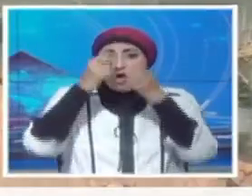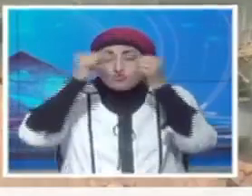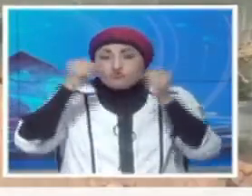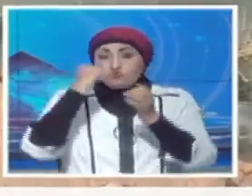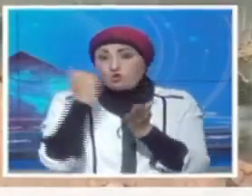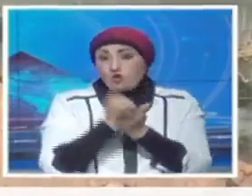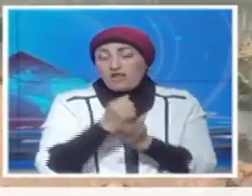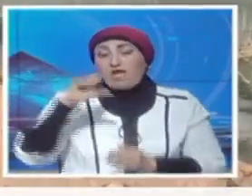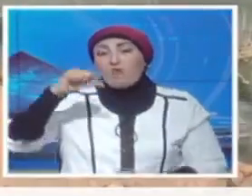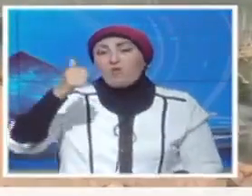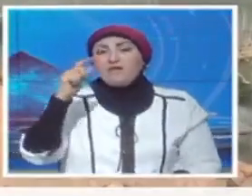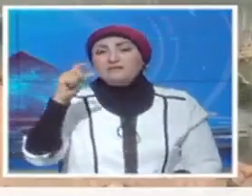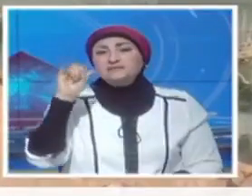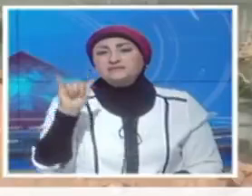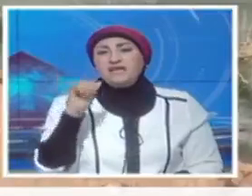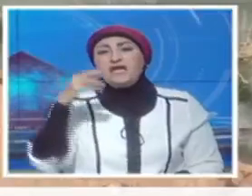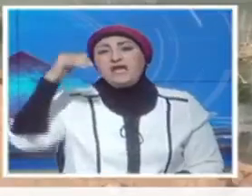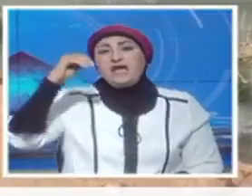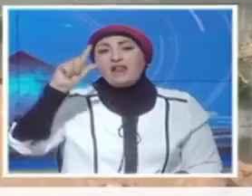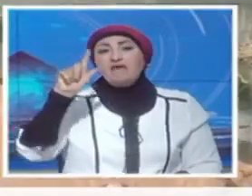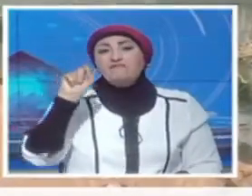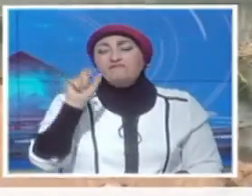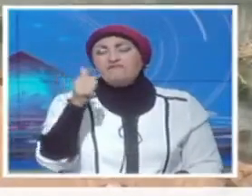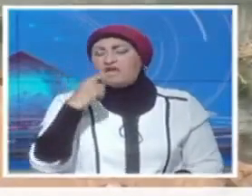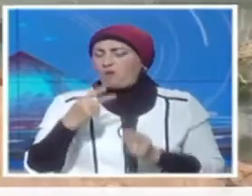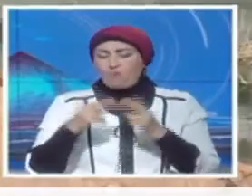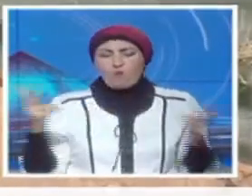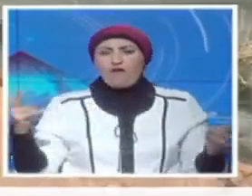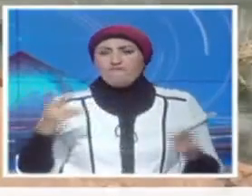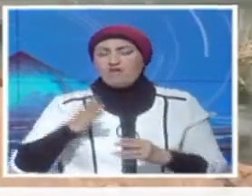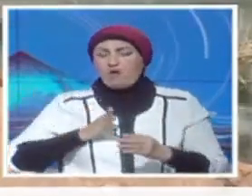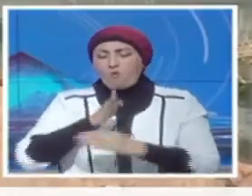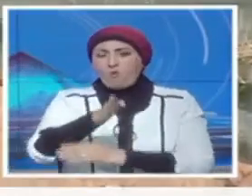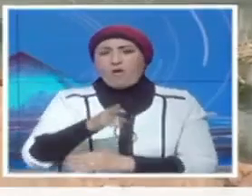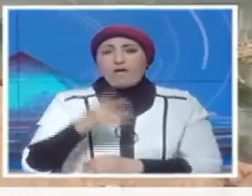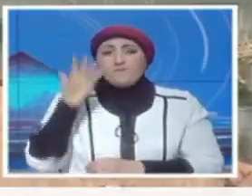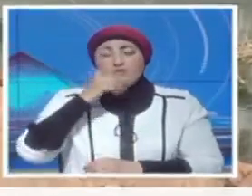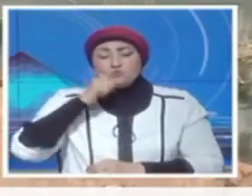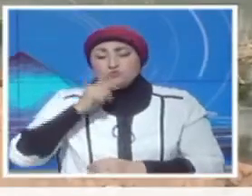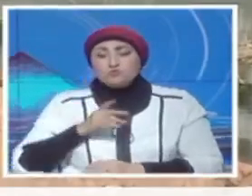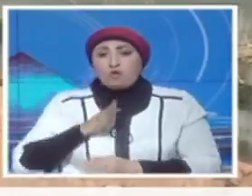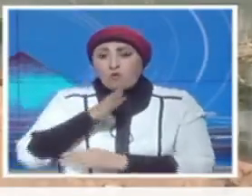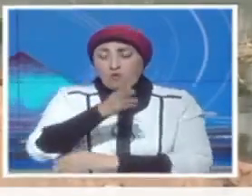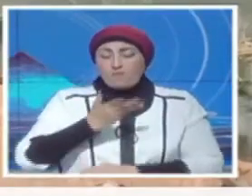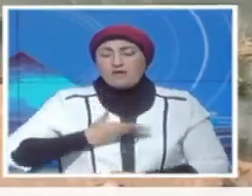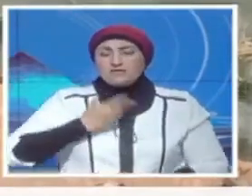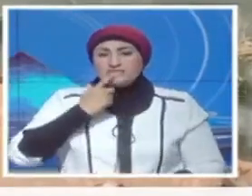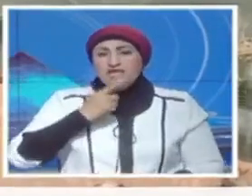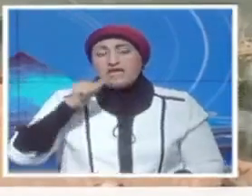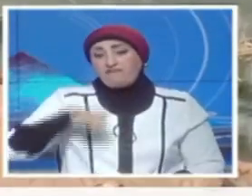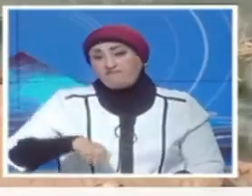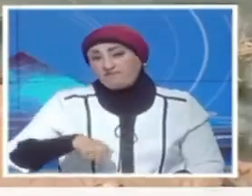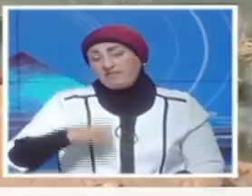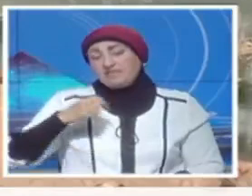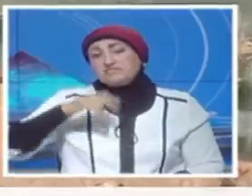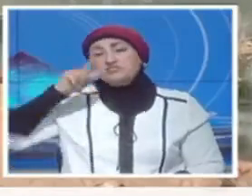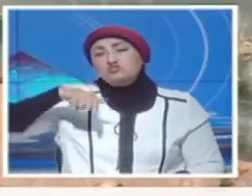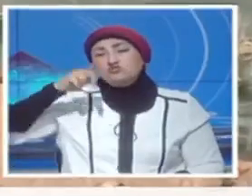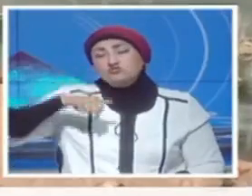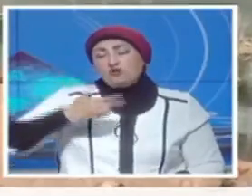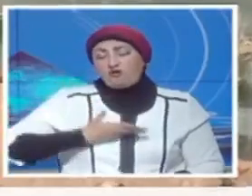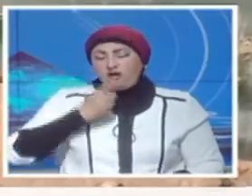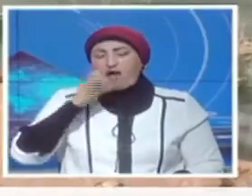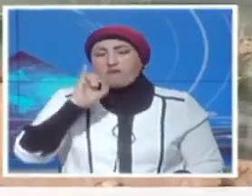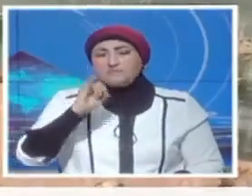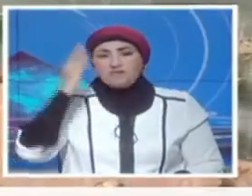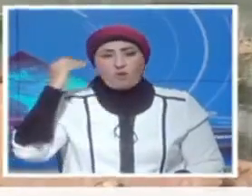حلفا. هناك سماح لدخول كافة النازحين من الدولة السودانية لمن هم دون 16 عاما وفوق ال 50 عاما، وأيضا